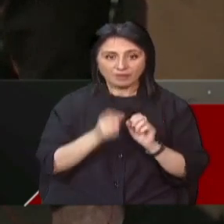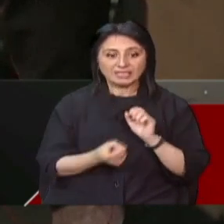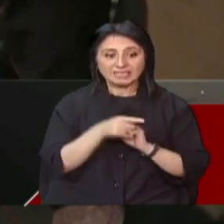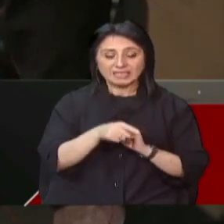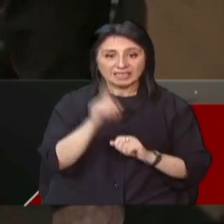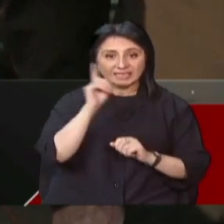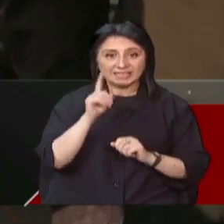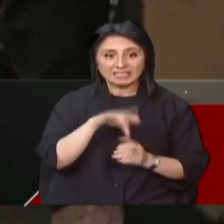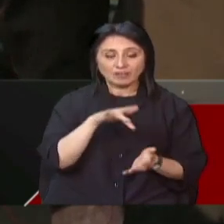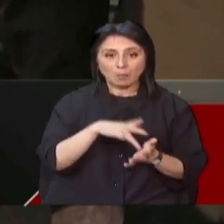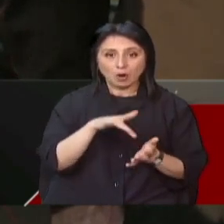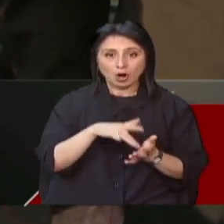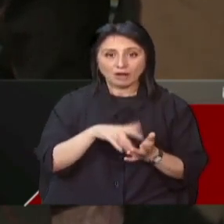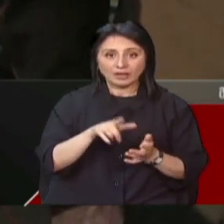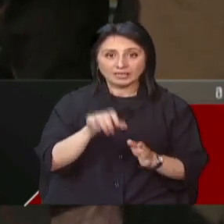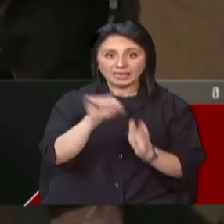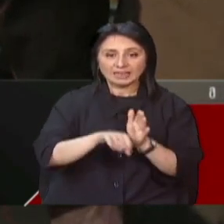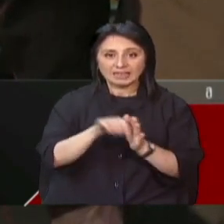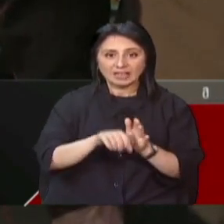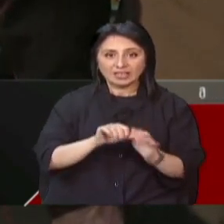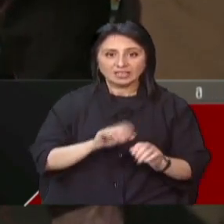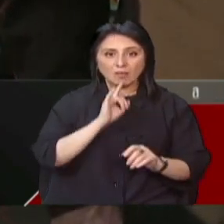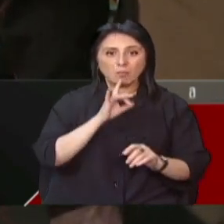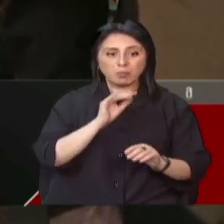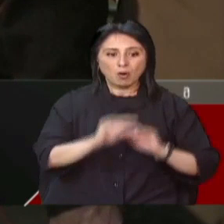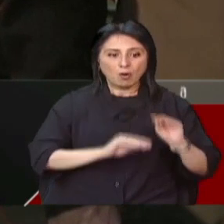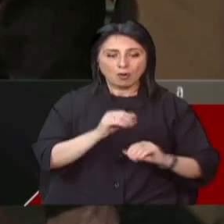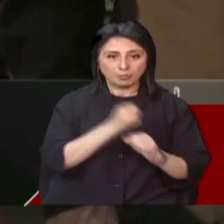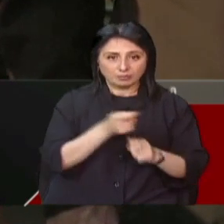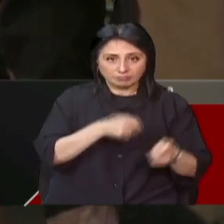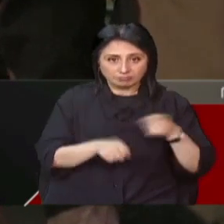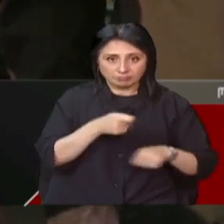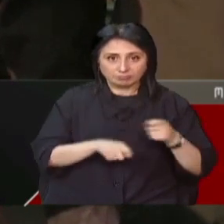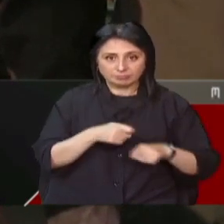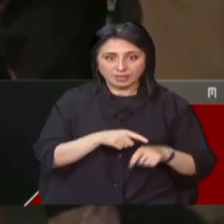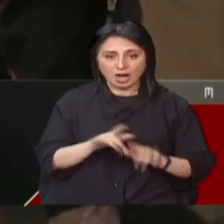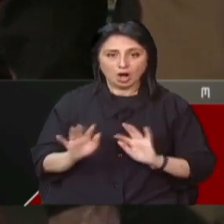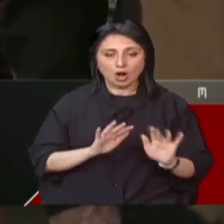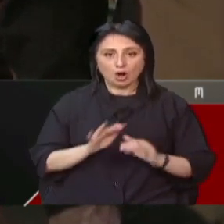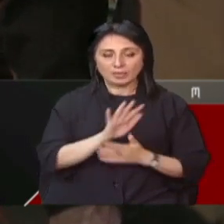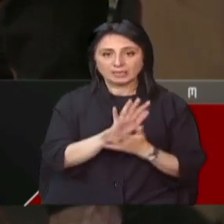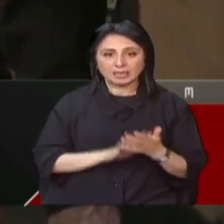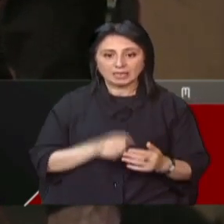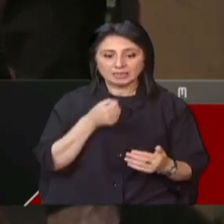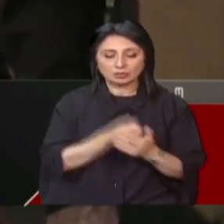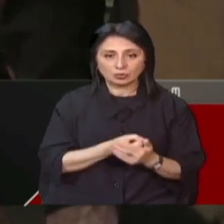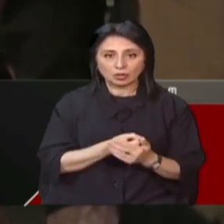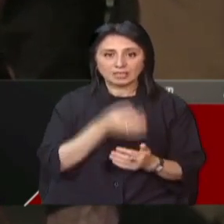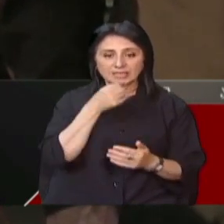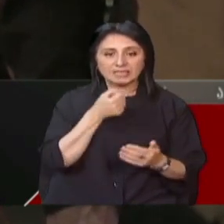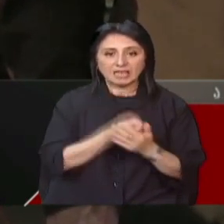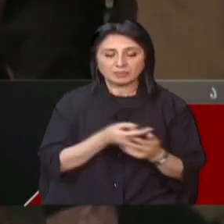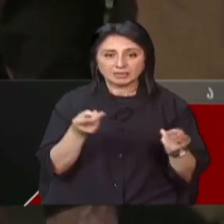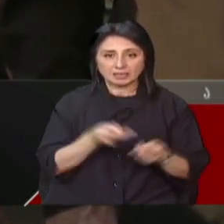saidanats Israelis mokhalakheta dasakhotsat asapetkebeli moqobilobebi itsarmoeboda. Es operatsia gagrzeldeba ikamde,